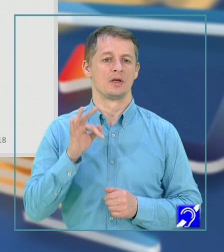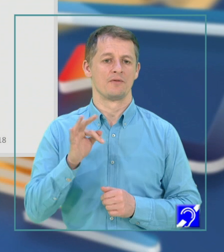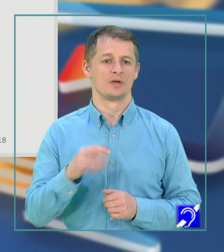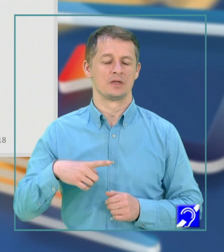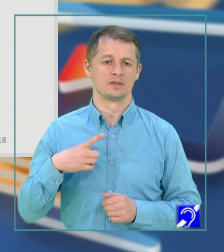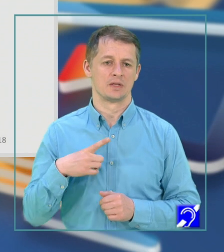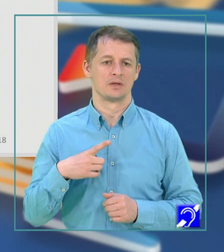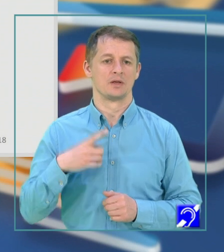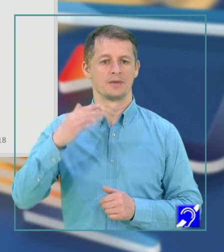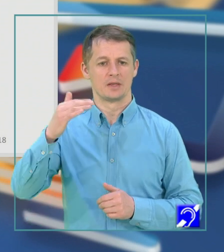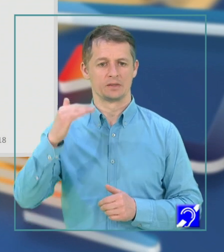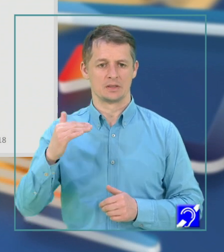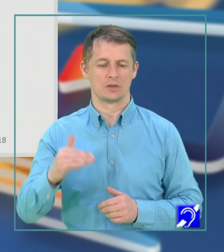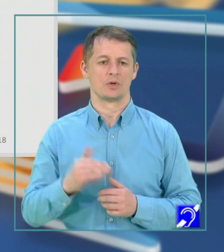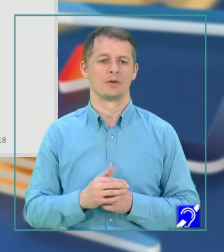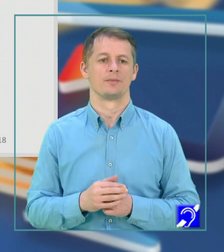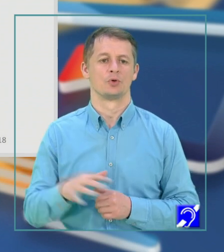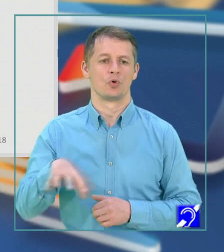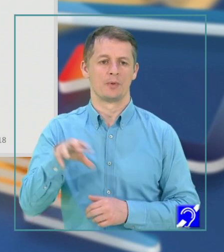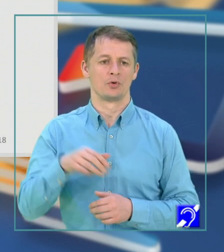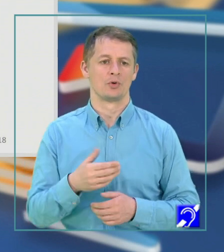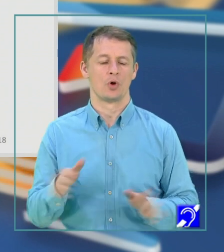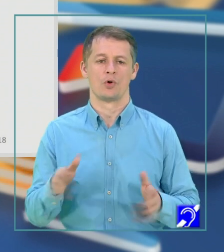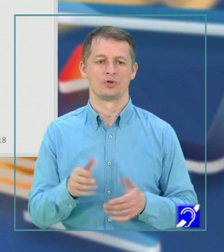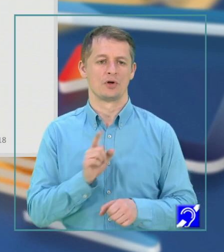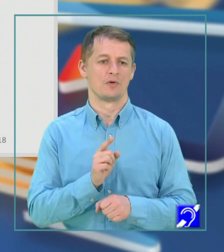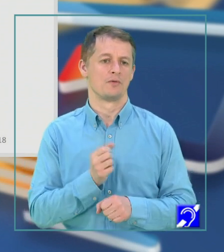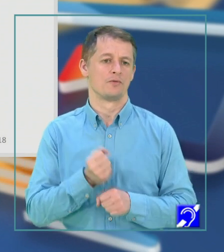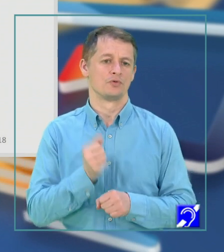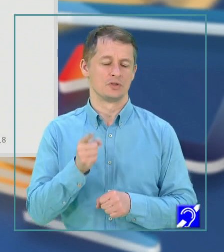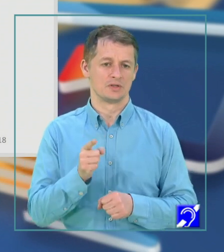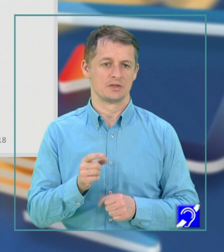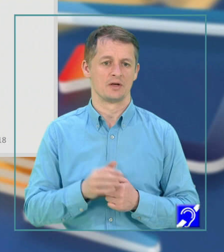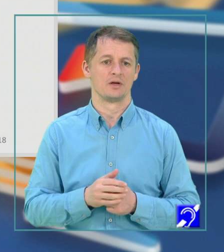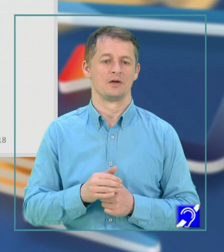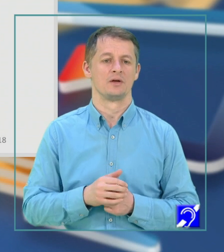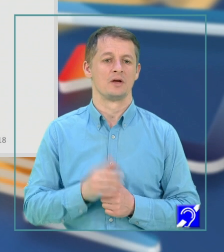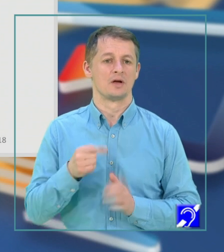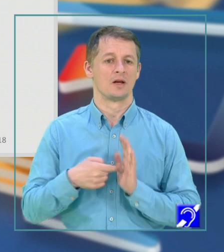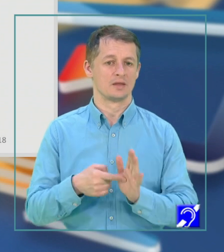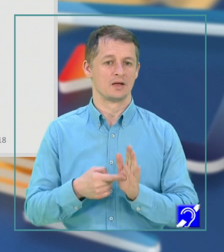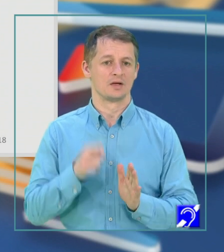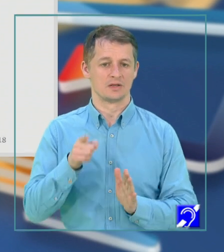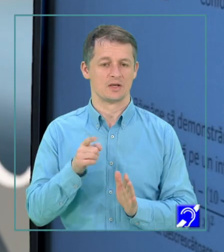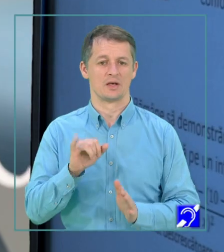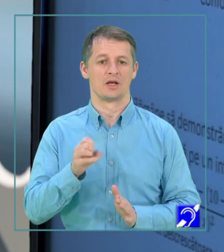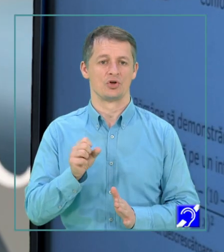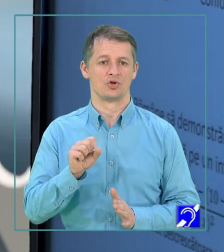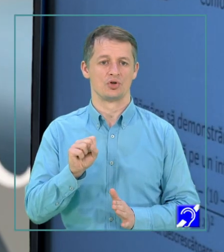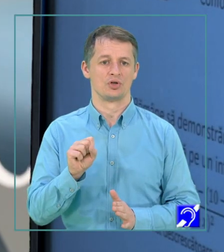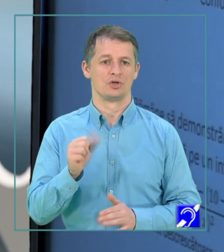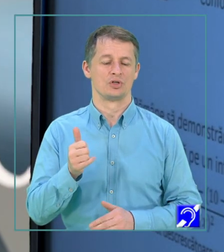strict descrescătoare pe domeniu. Dar cum orice funcție strict monotonă este injectivă, rezultă că funcția noastră este injectivă.